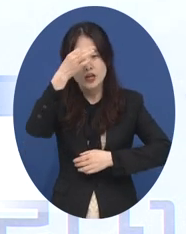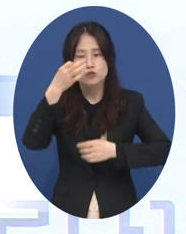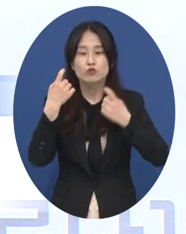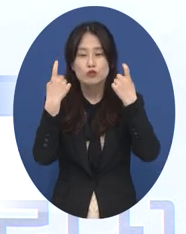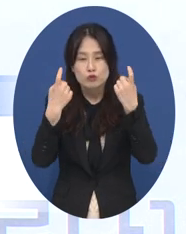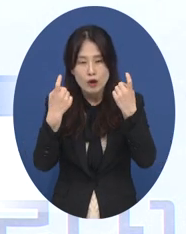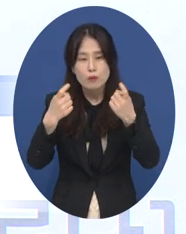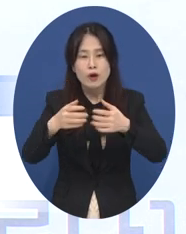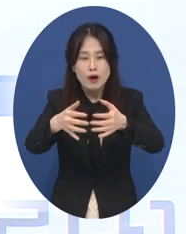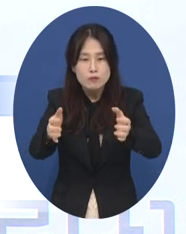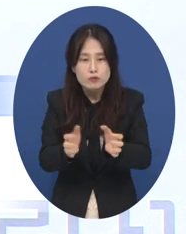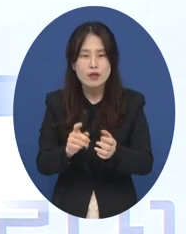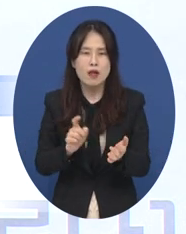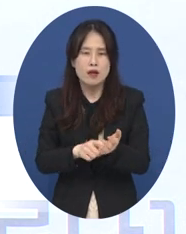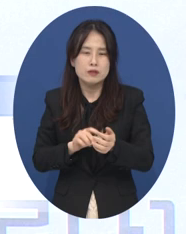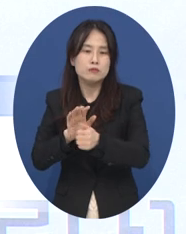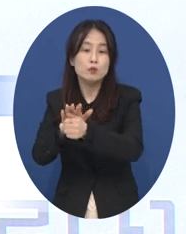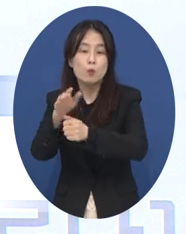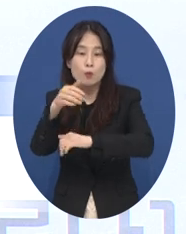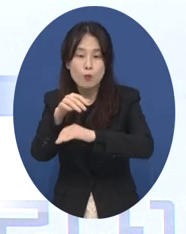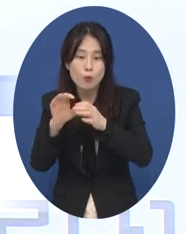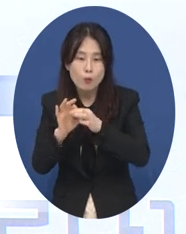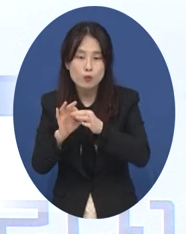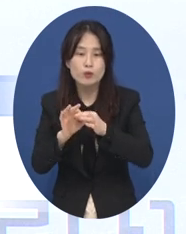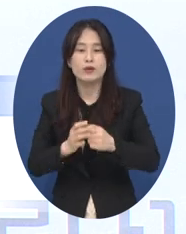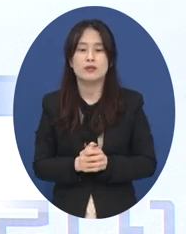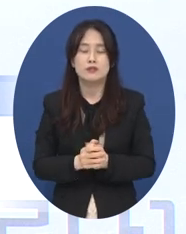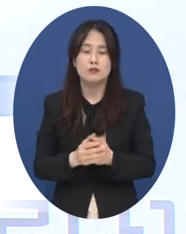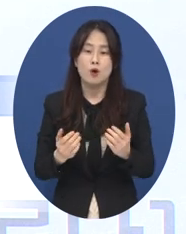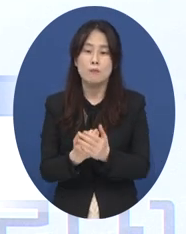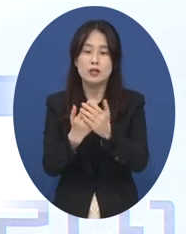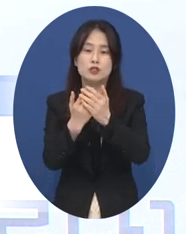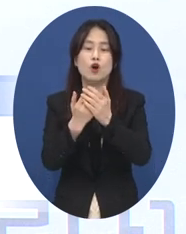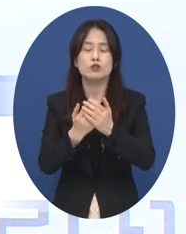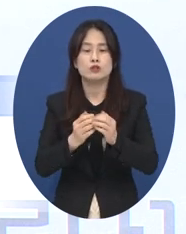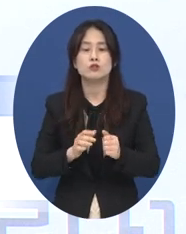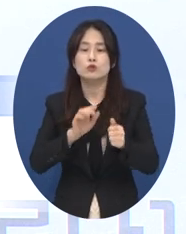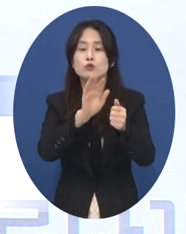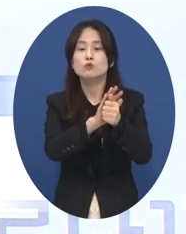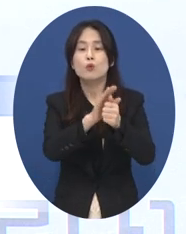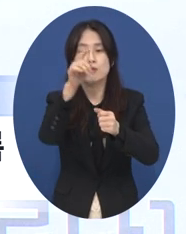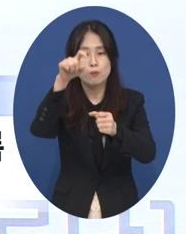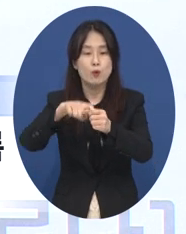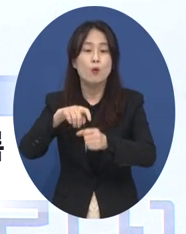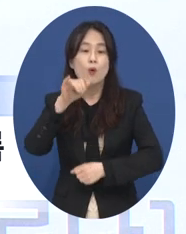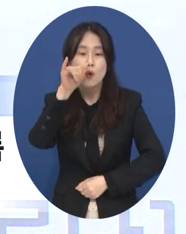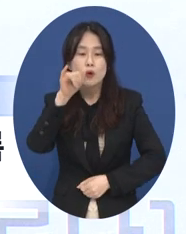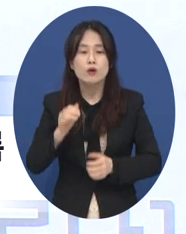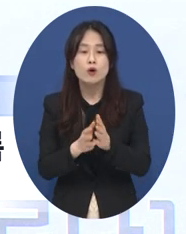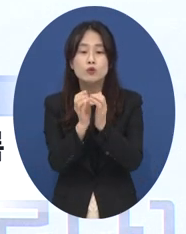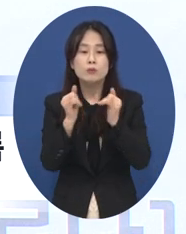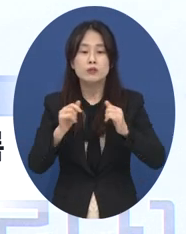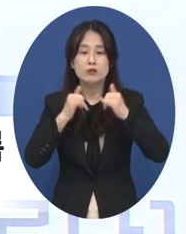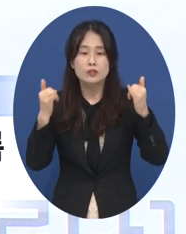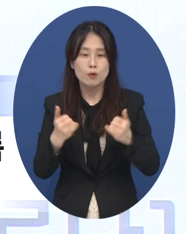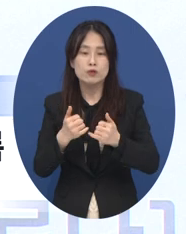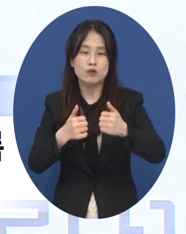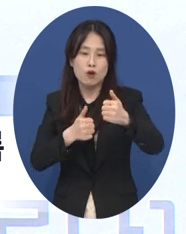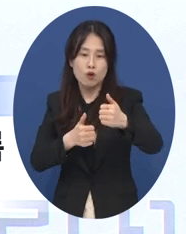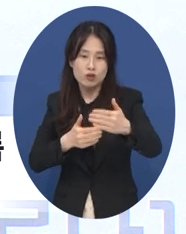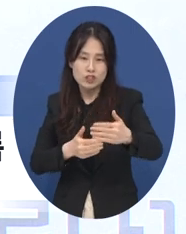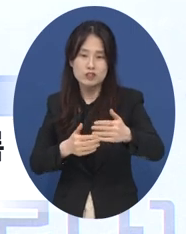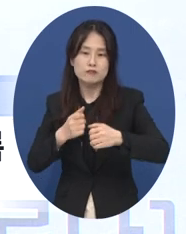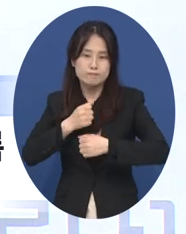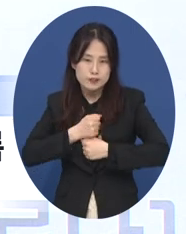관광 분야의 긴급지원을 통해 경쟁력 확보와 생태계 유지를 목적으로 하고 있으며, 도민들도 사회적 거리